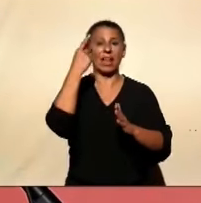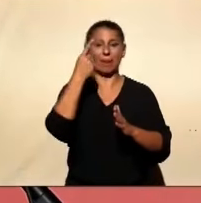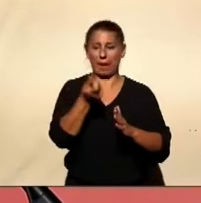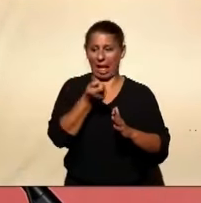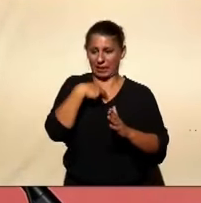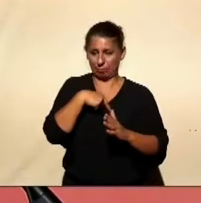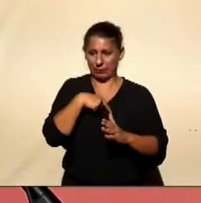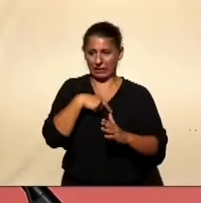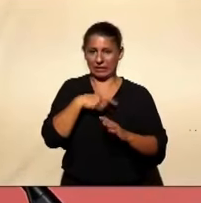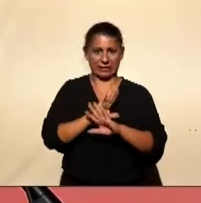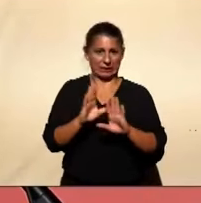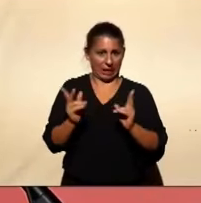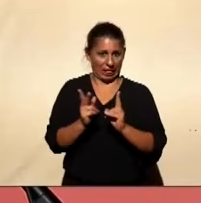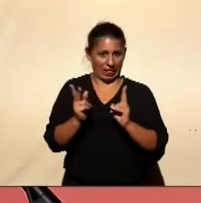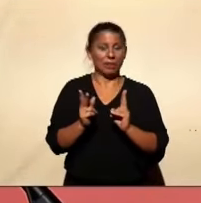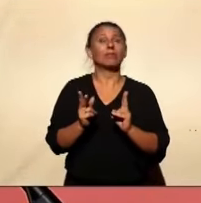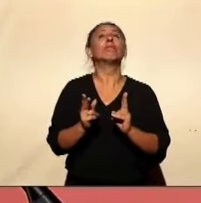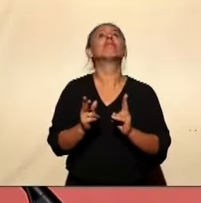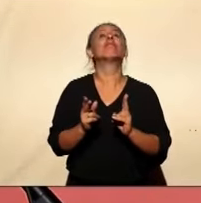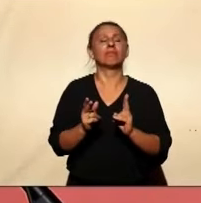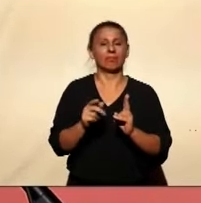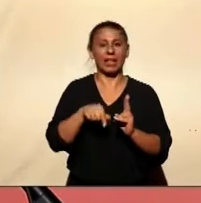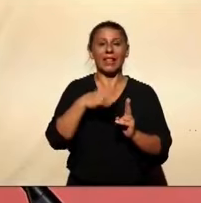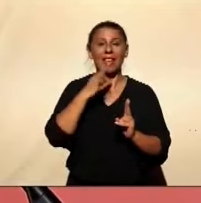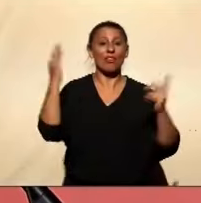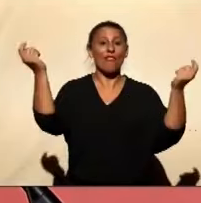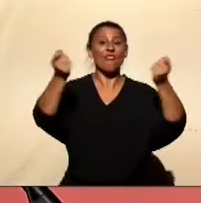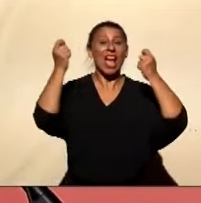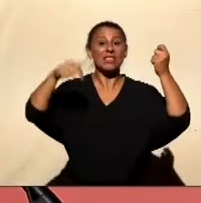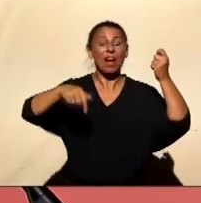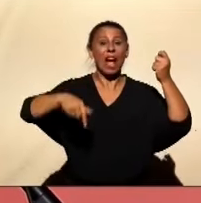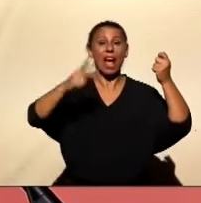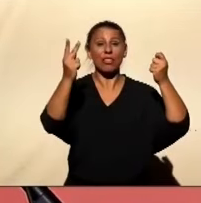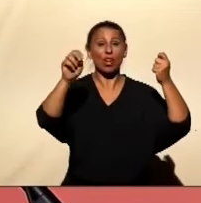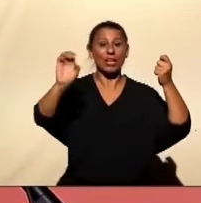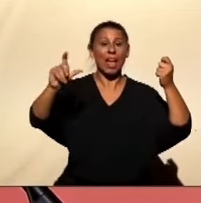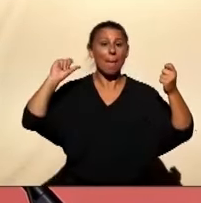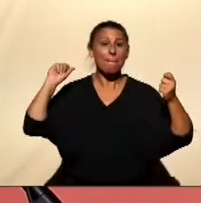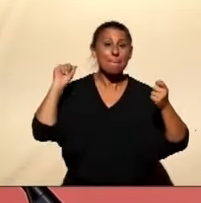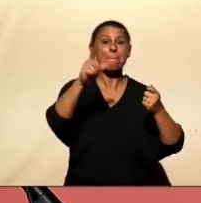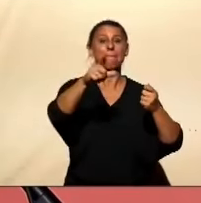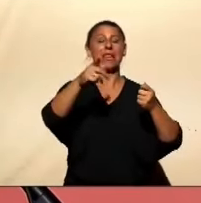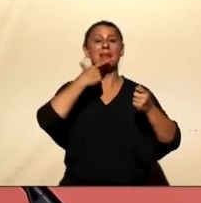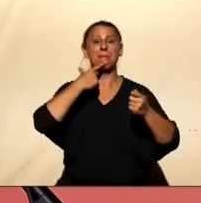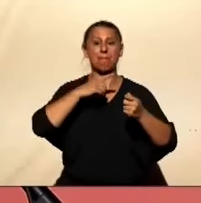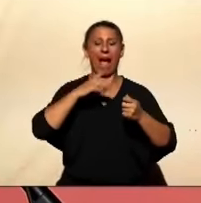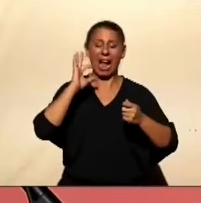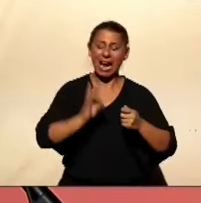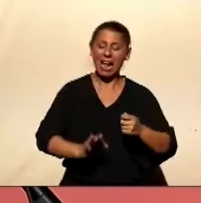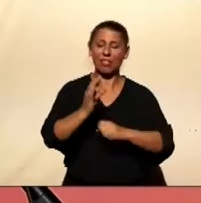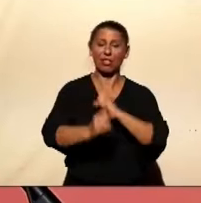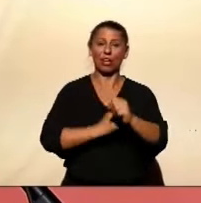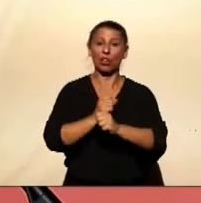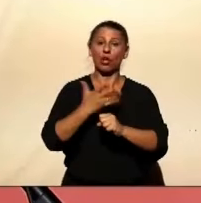Γι' αυτό και το φεστιβάλ της ΚΝΕ μεταφέρει το μήνυμά του χρόνο με το χρόνο,